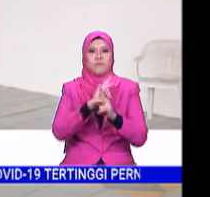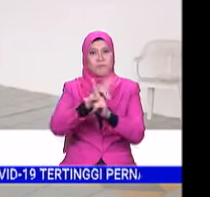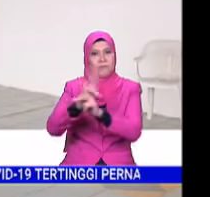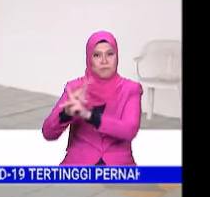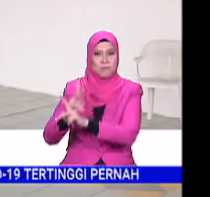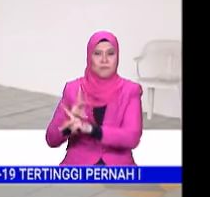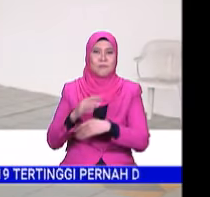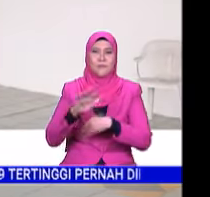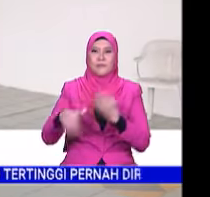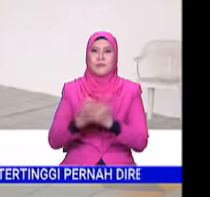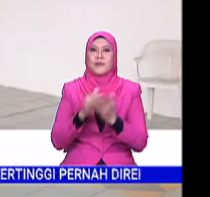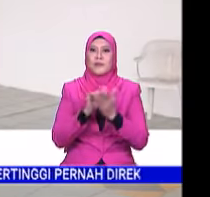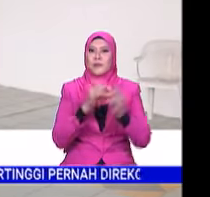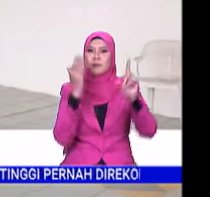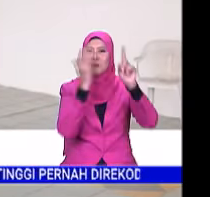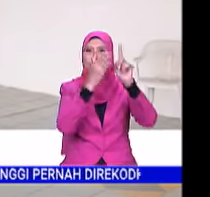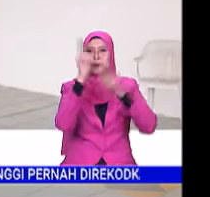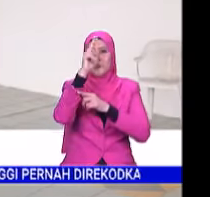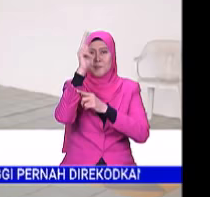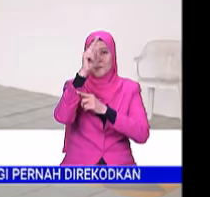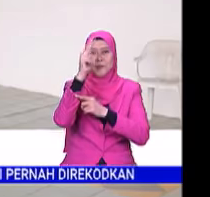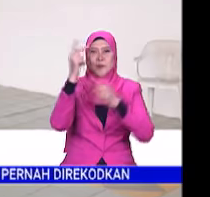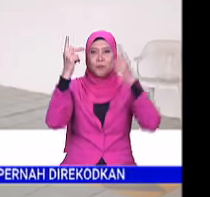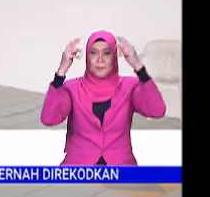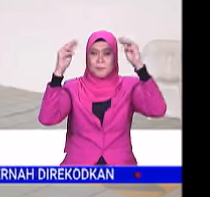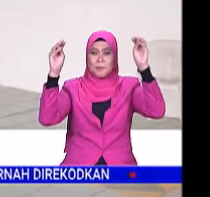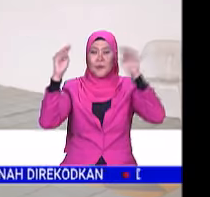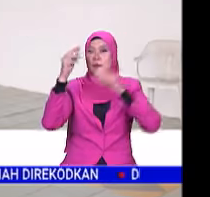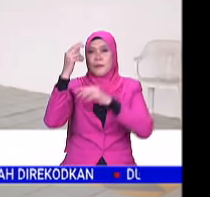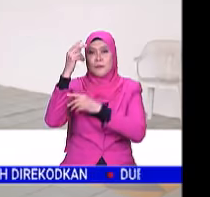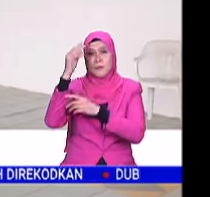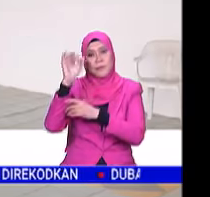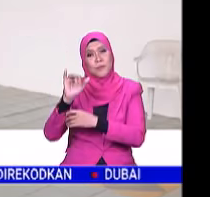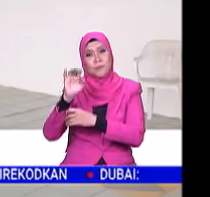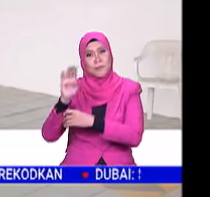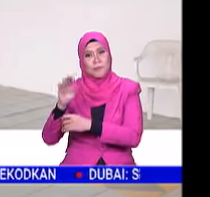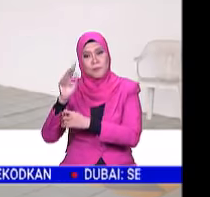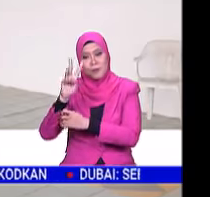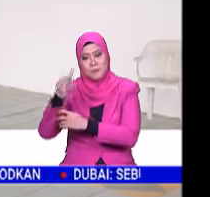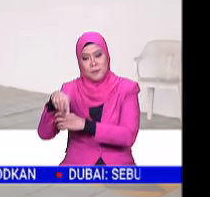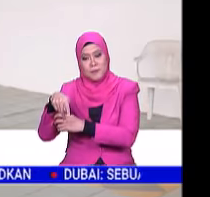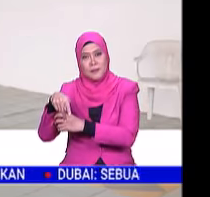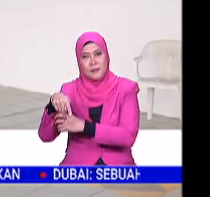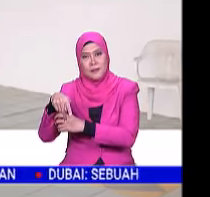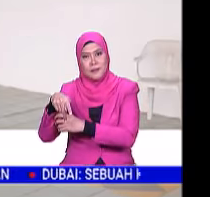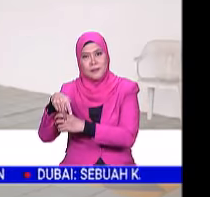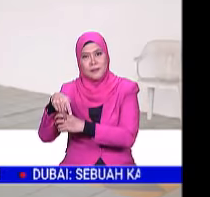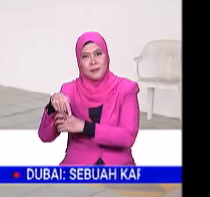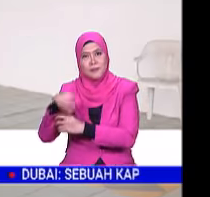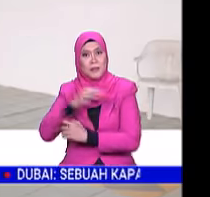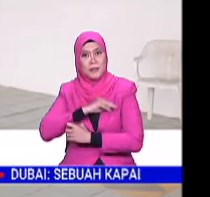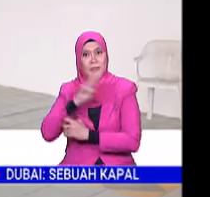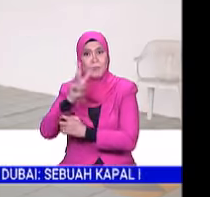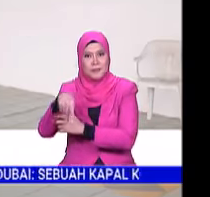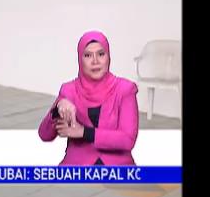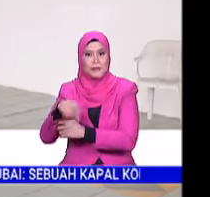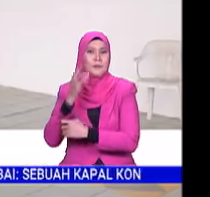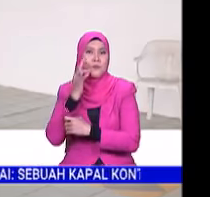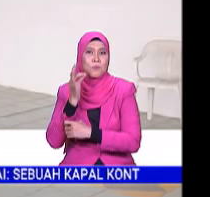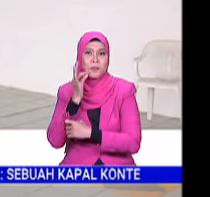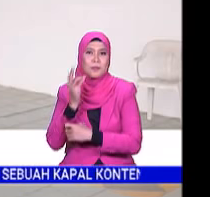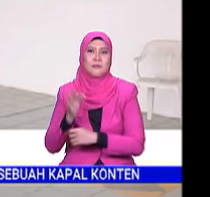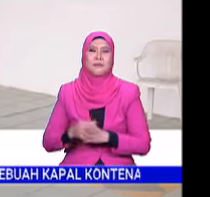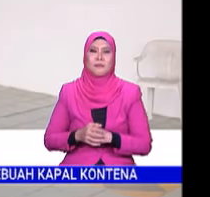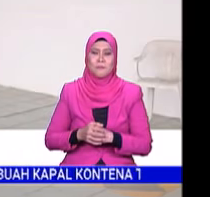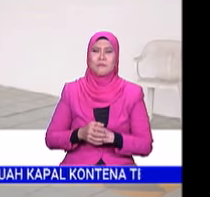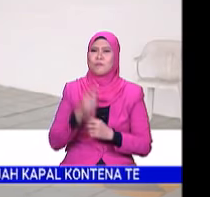Itulah hasrat kerajaan atau hasrat Yang Berhormat Menteri Kementerian Wilayah Persatuan Yang Berhormat Tan Sri Anwar Musa kan,